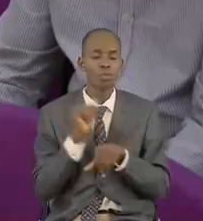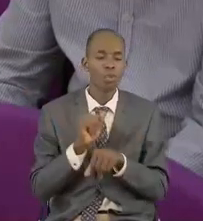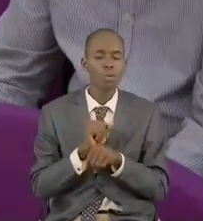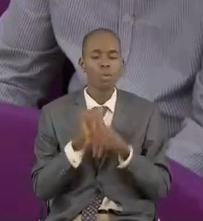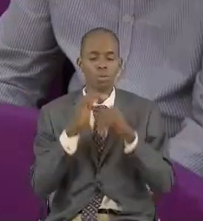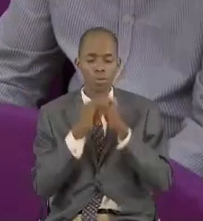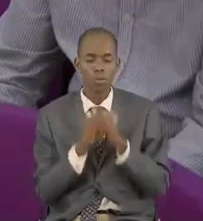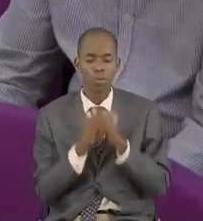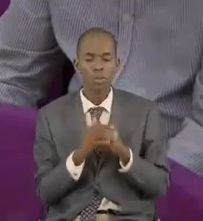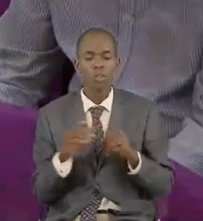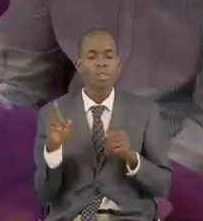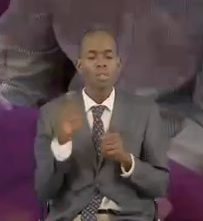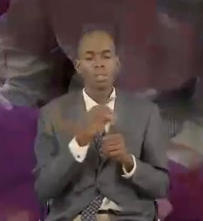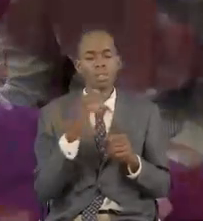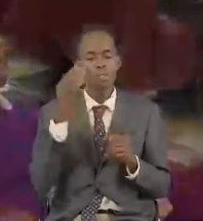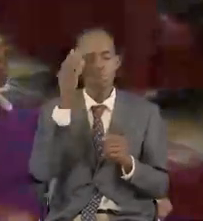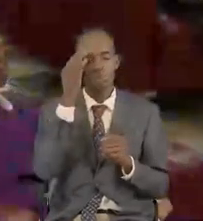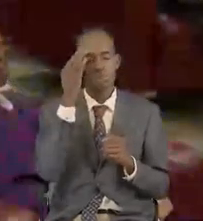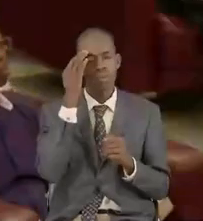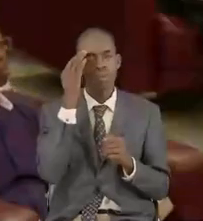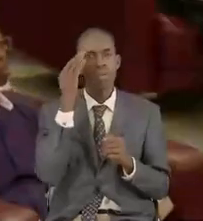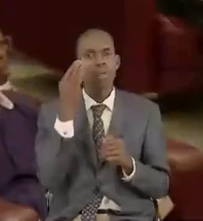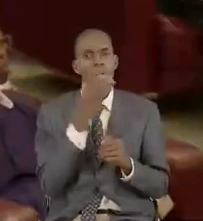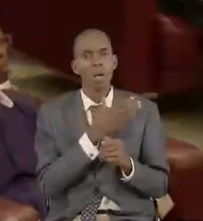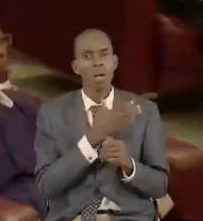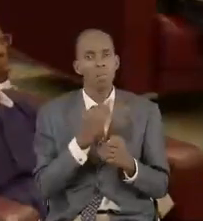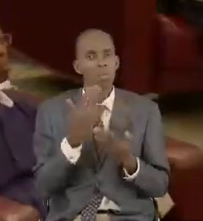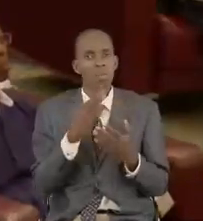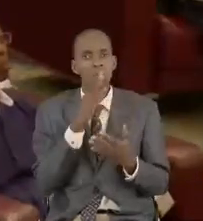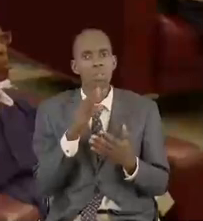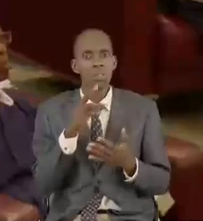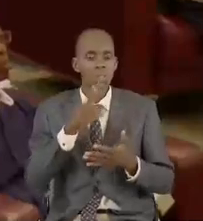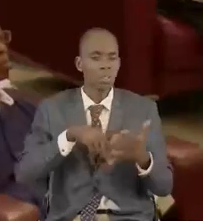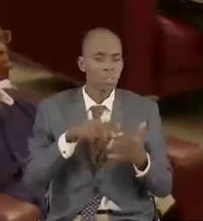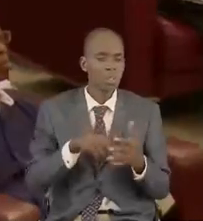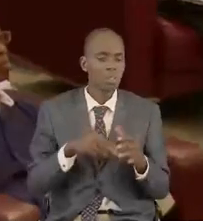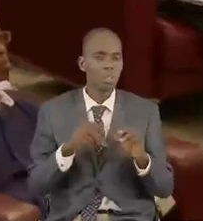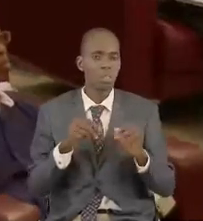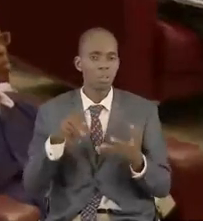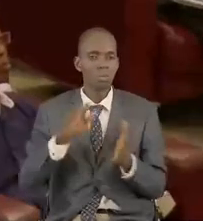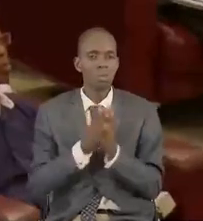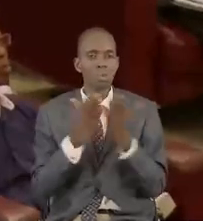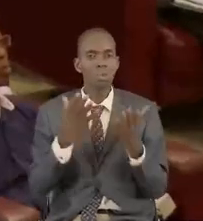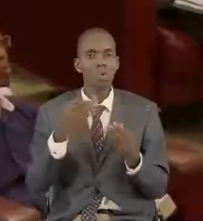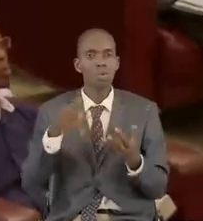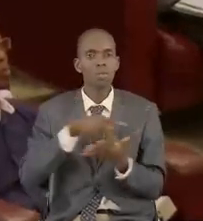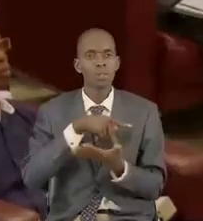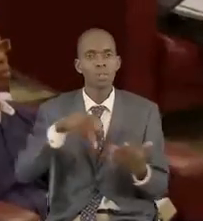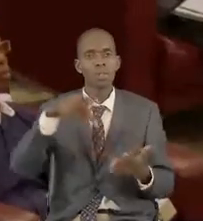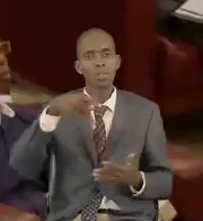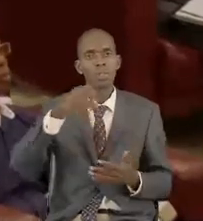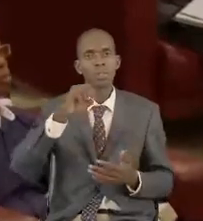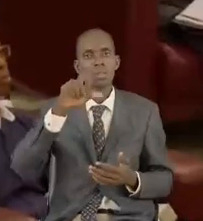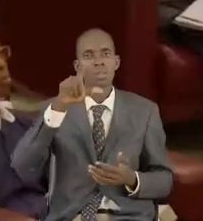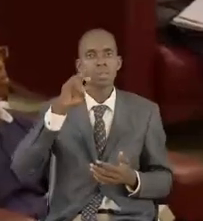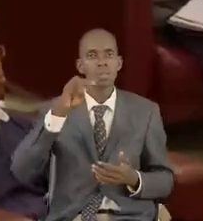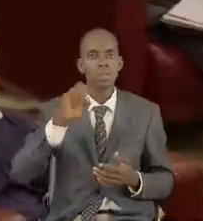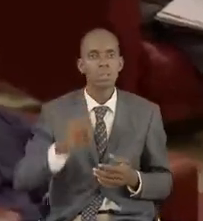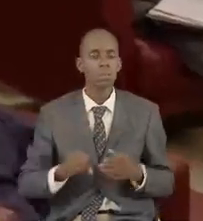première ils savent ce qu'il faisait là-bas ils vont lire le somme liste sur cette fois